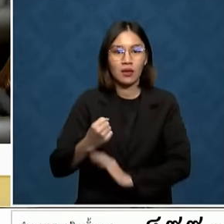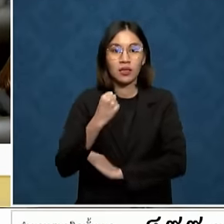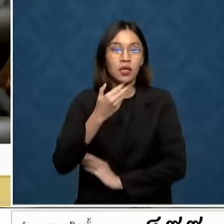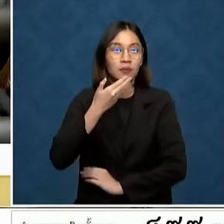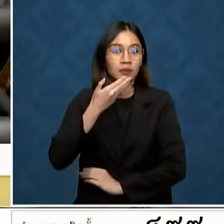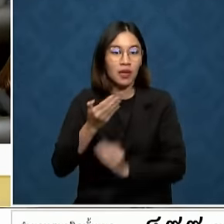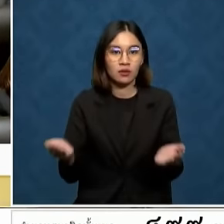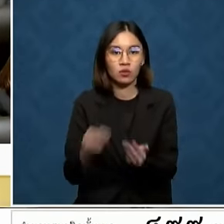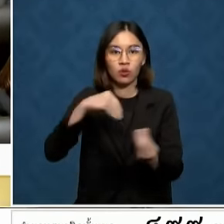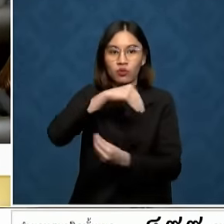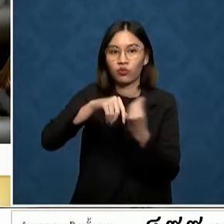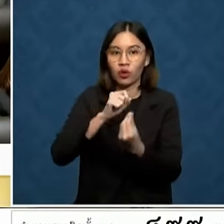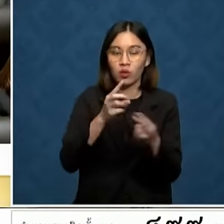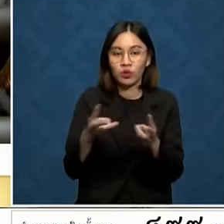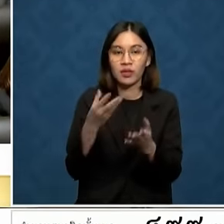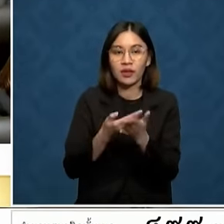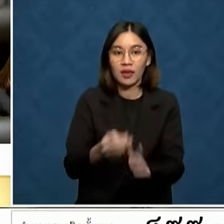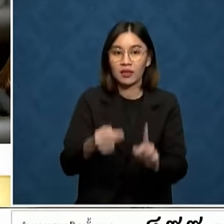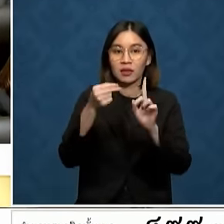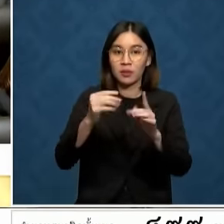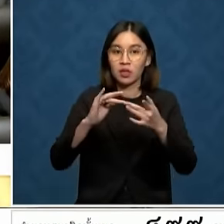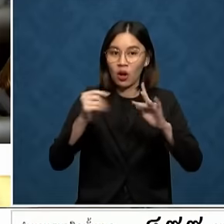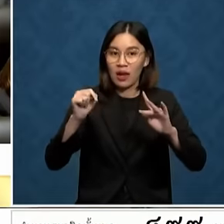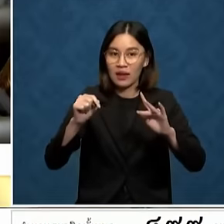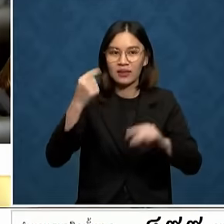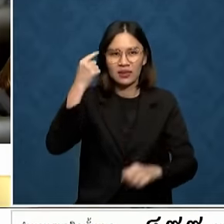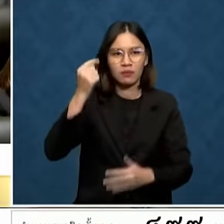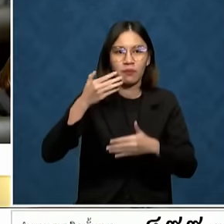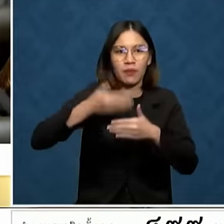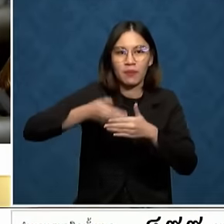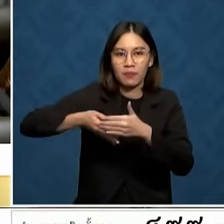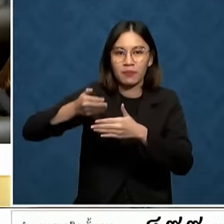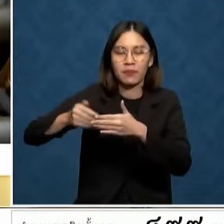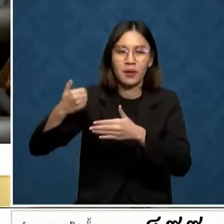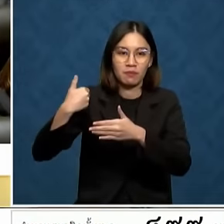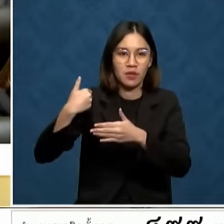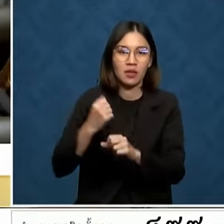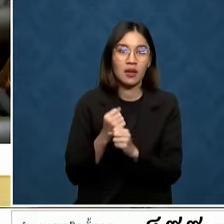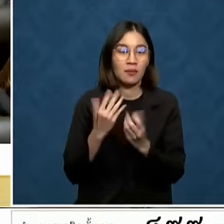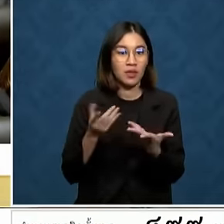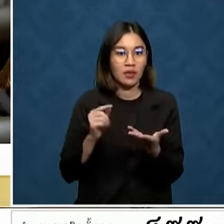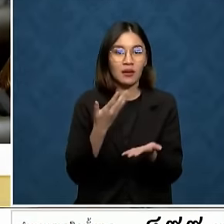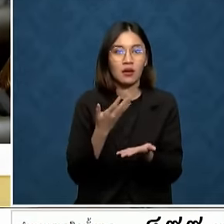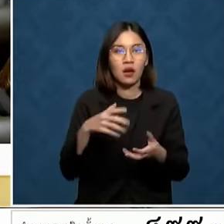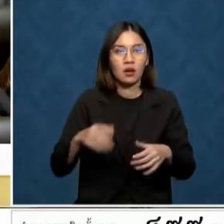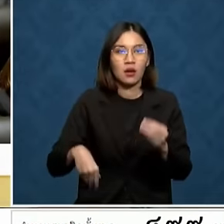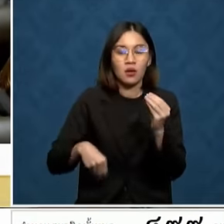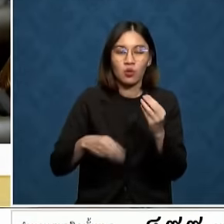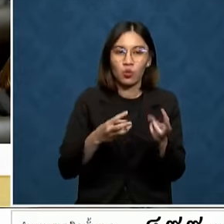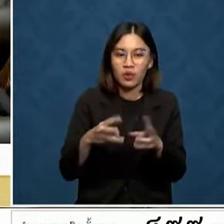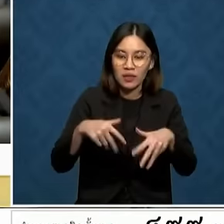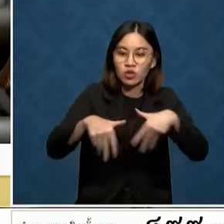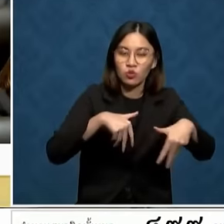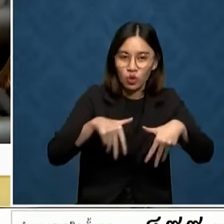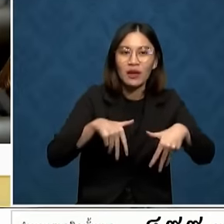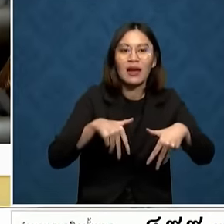กลาต najleส์อาจจะเป็นประอย่างจำกัดทำได้เพีงใหการเพิมการบริโภคระยะส